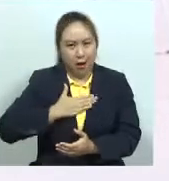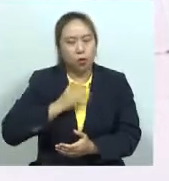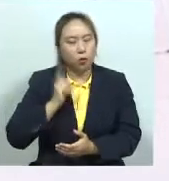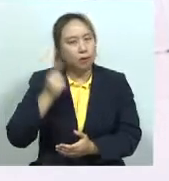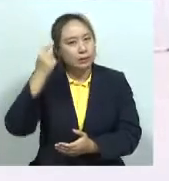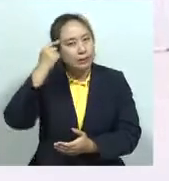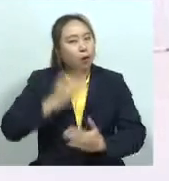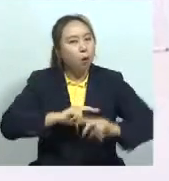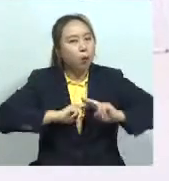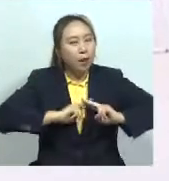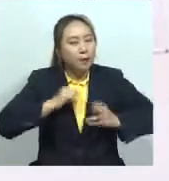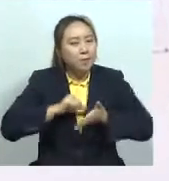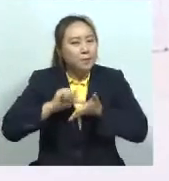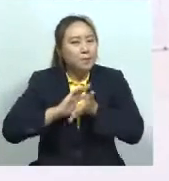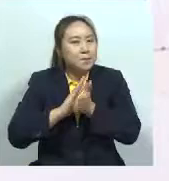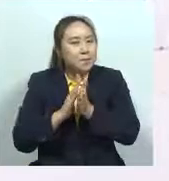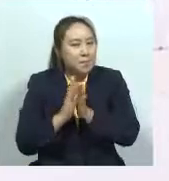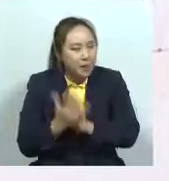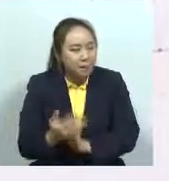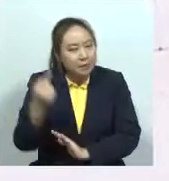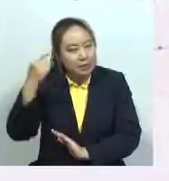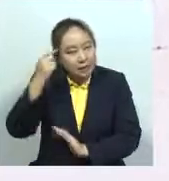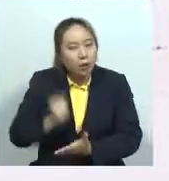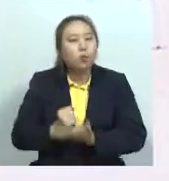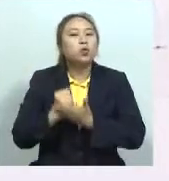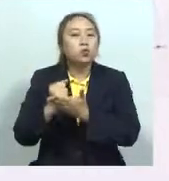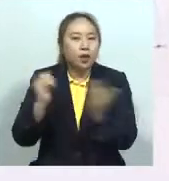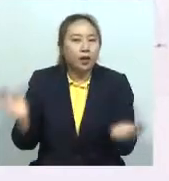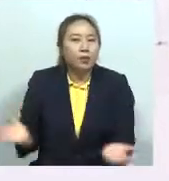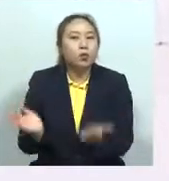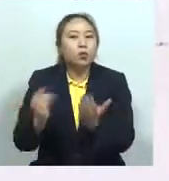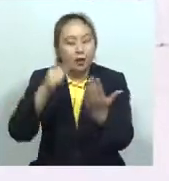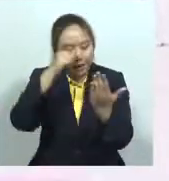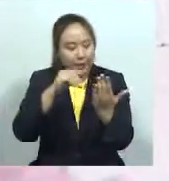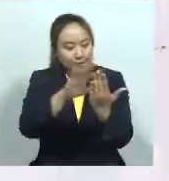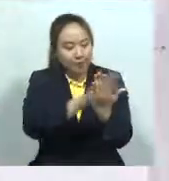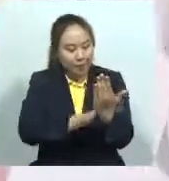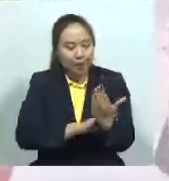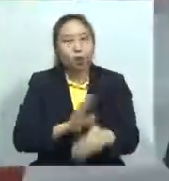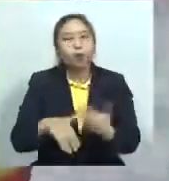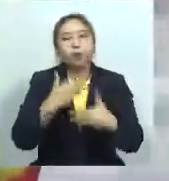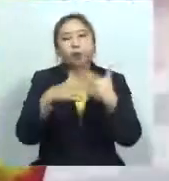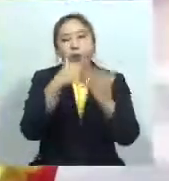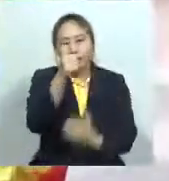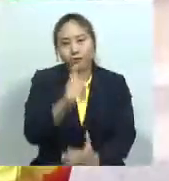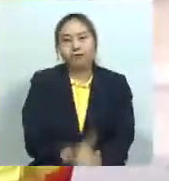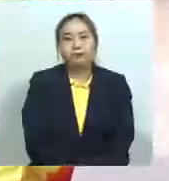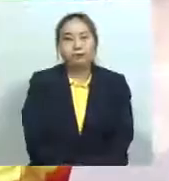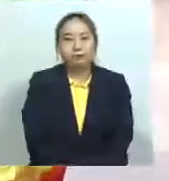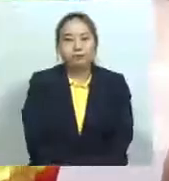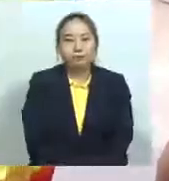แนวความคิดของเราในการที่จะหันมาแล้วก็ดับหนุนกันเพื่อให้ชาติบ้านเมืองเนี่ยมันจำเริญ